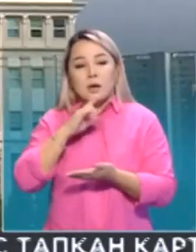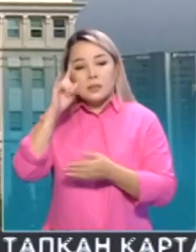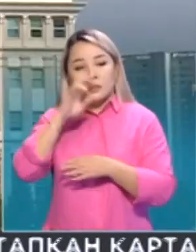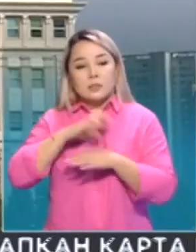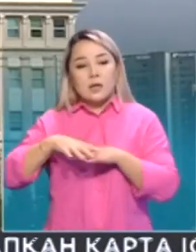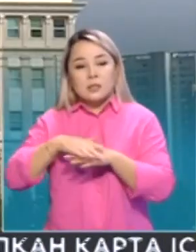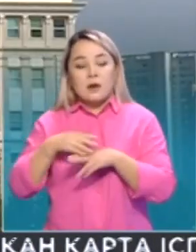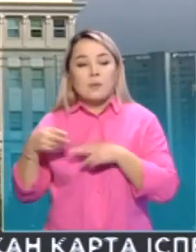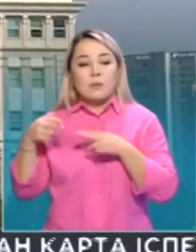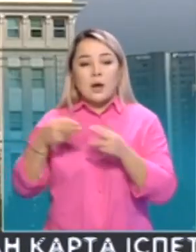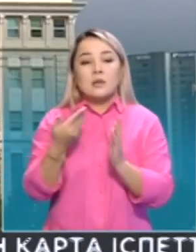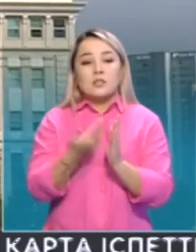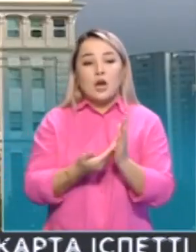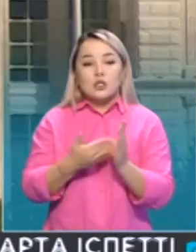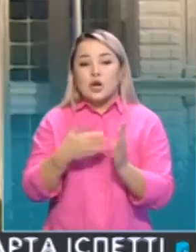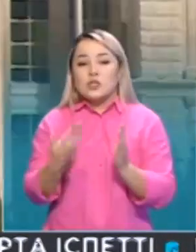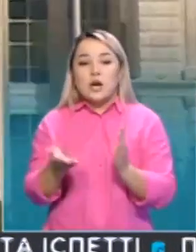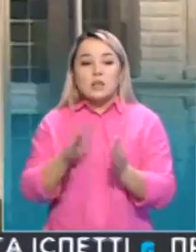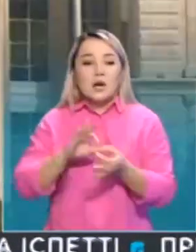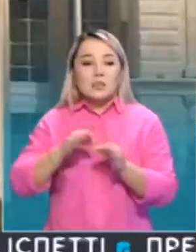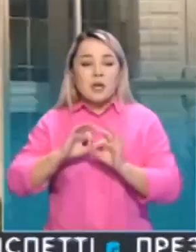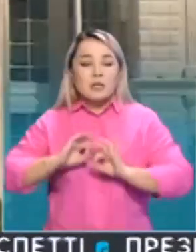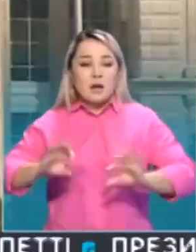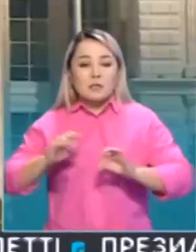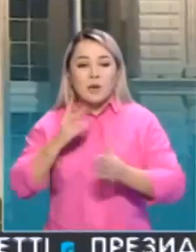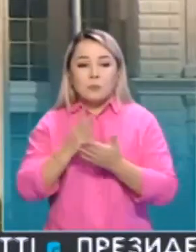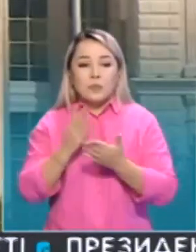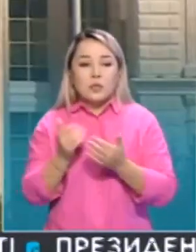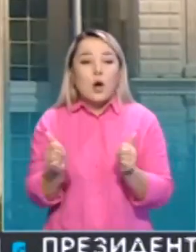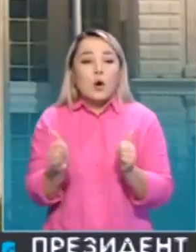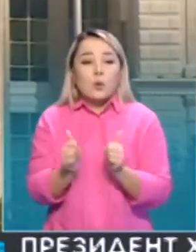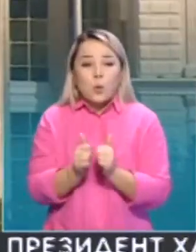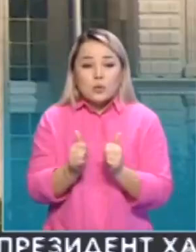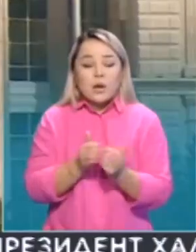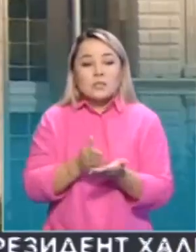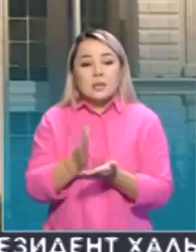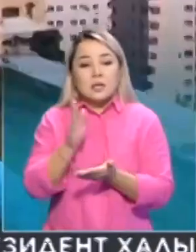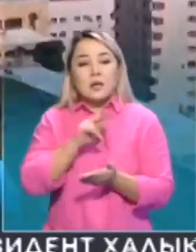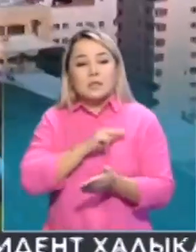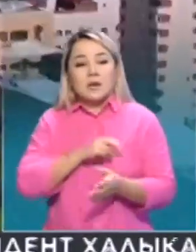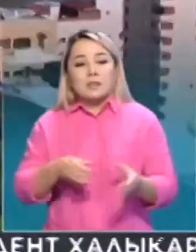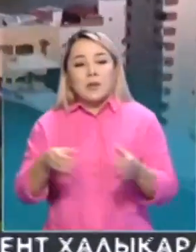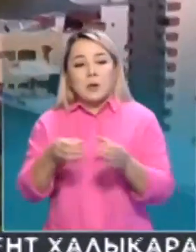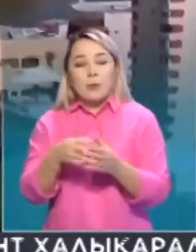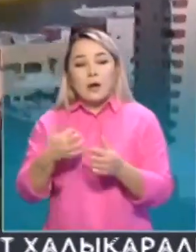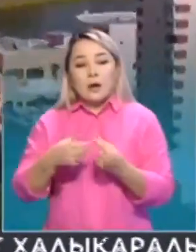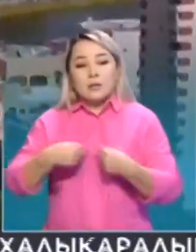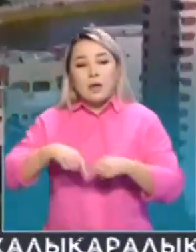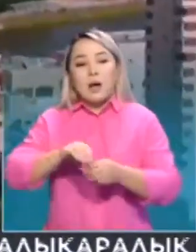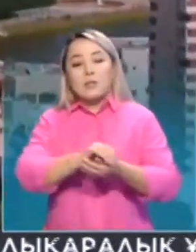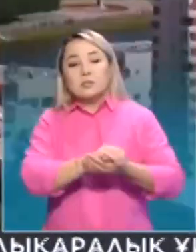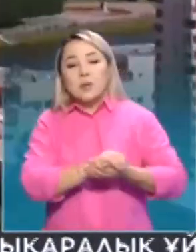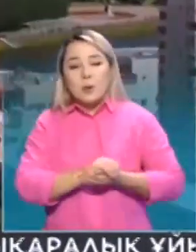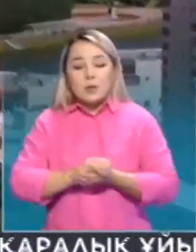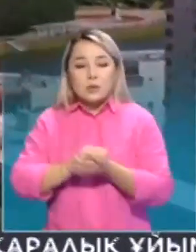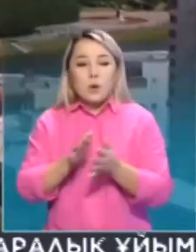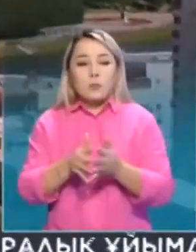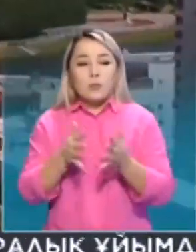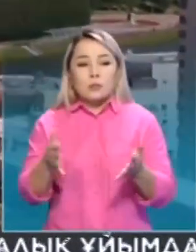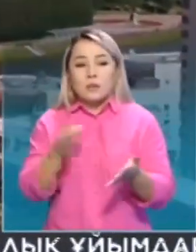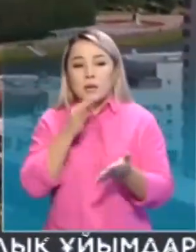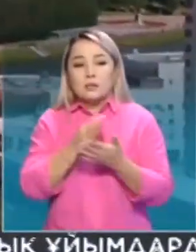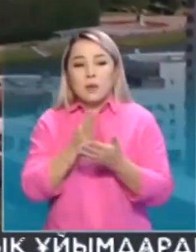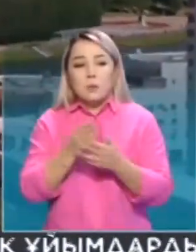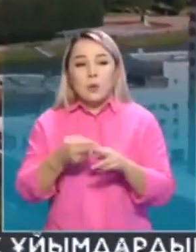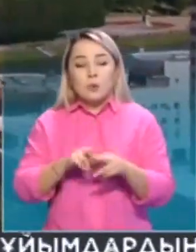бұруын сарапшылар қазір жан-жақты талқылап жатыр. Көбі көрші әрі стратегиялық серіктес елдердің арасындағы ынтымақтың көкжиегі